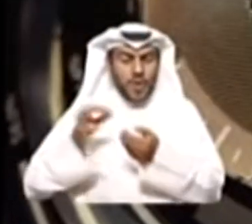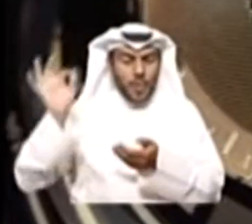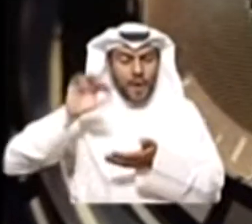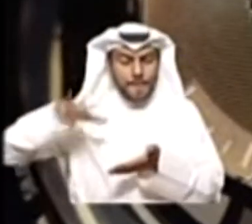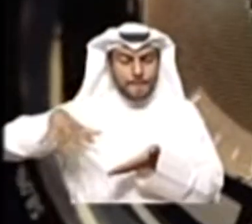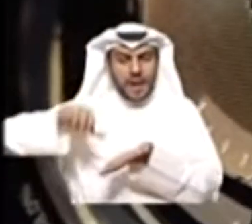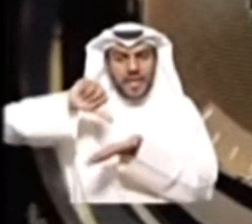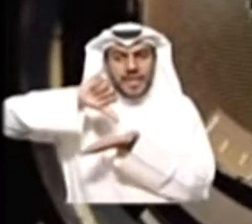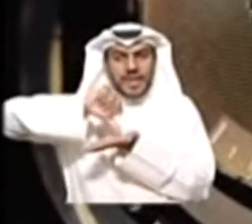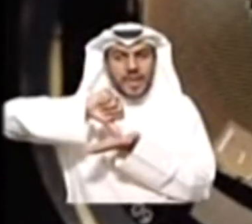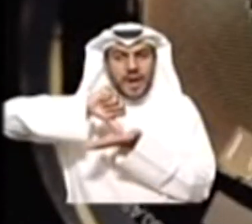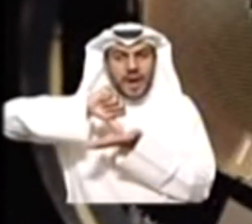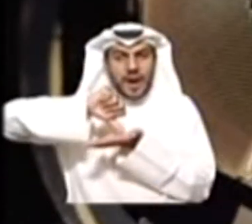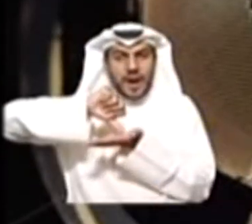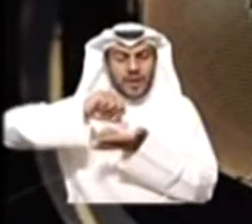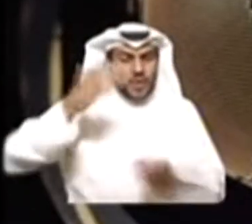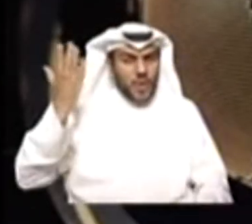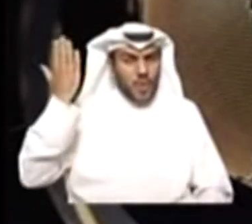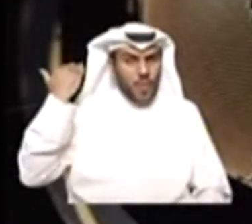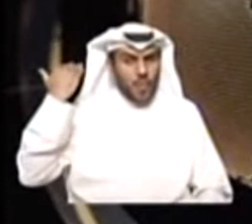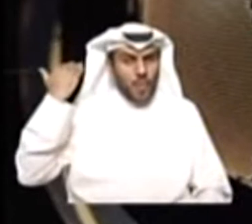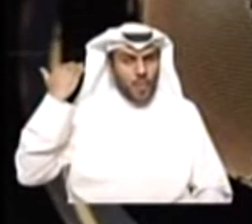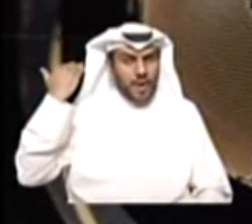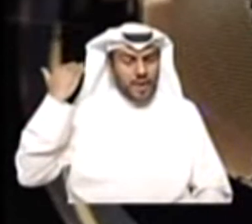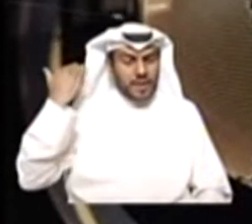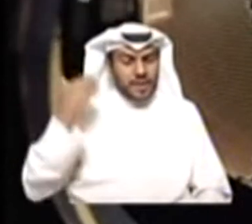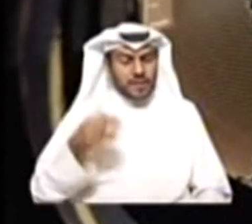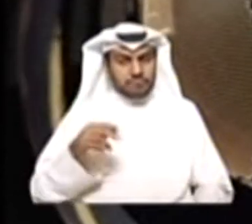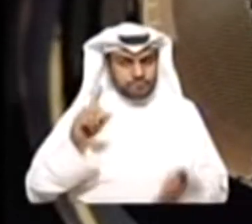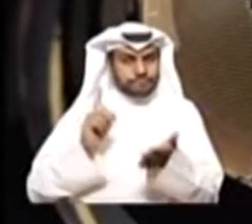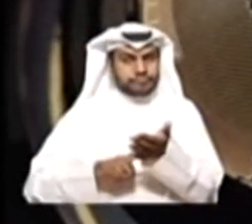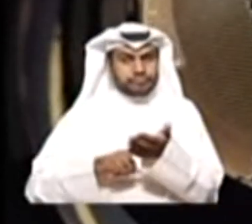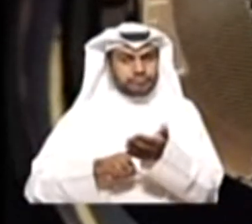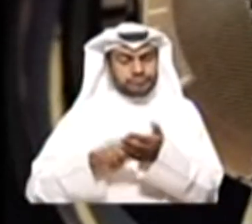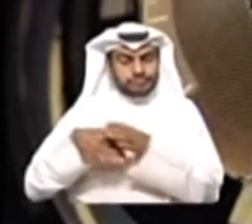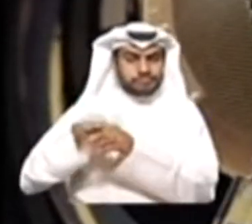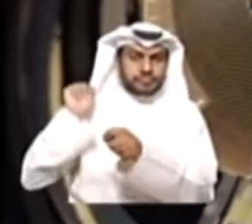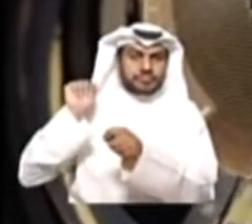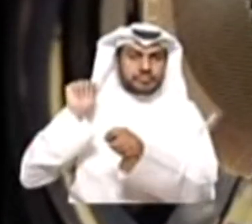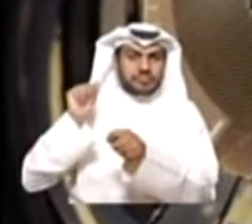قد اعتمد من قبل مجلس الأمن الدولي بالقرار